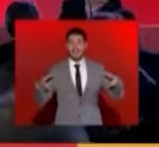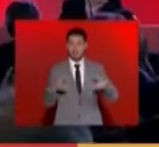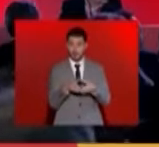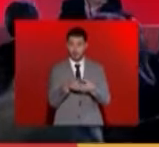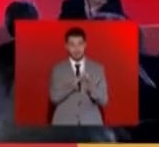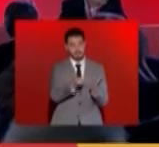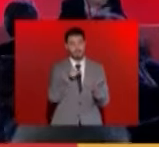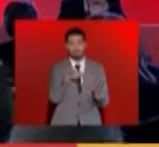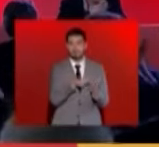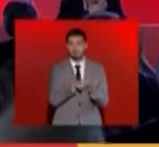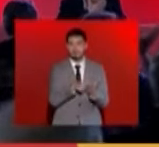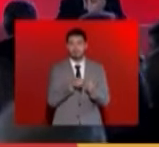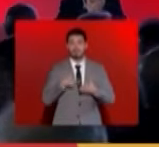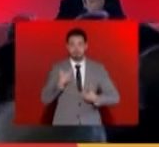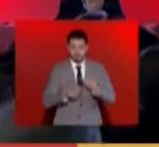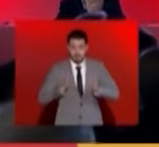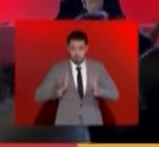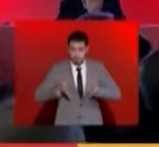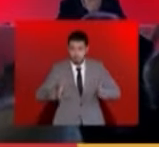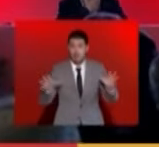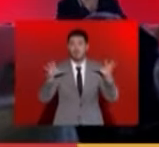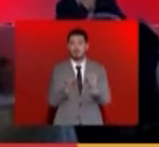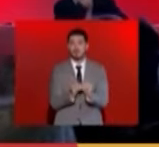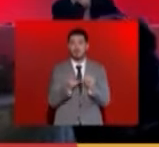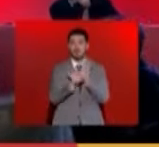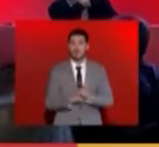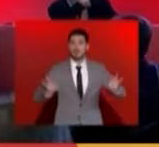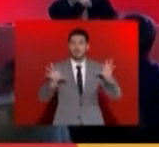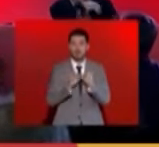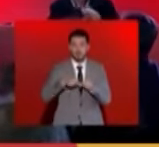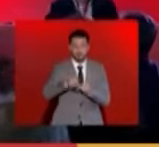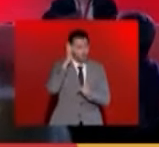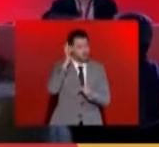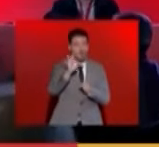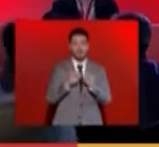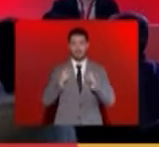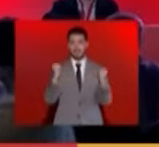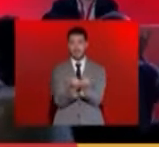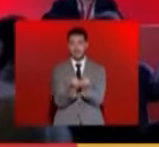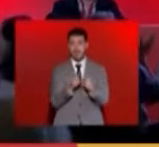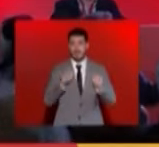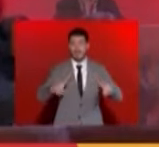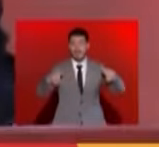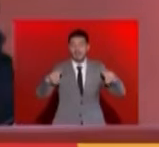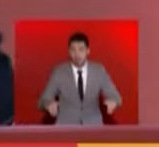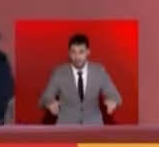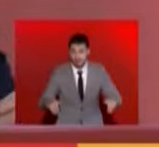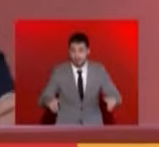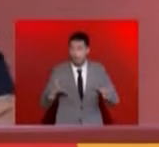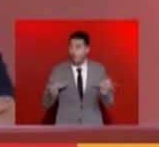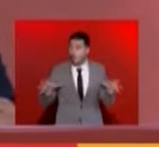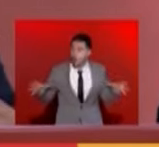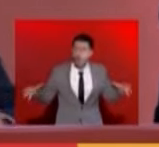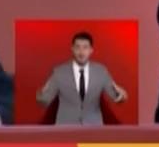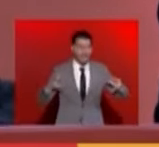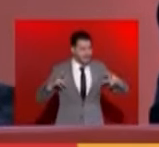δούμε πού θα καταλήξει. Άστε. Γιάννη, πριν πεις το σχολείο σου για την επόμενη μέρα, η διαδικασία που θα